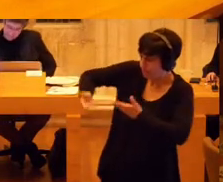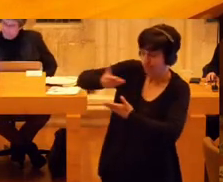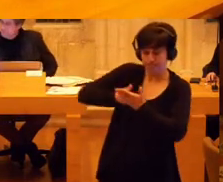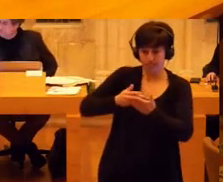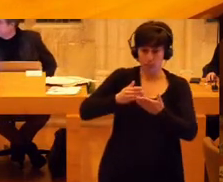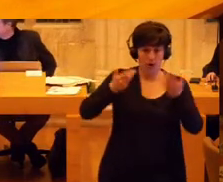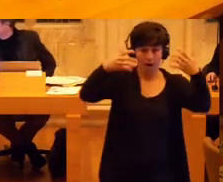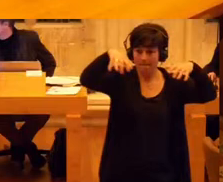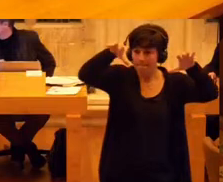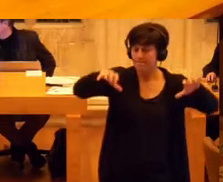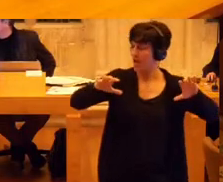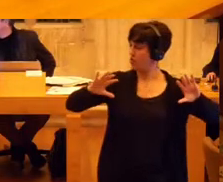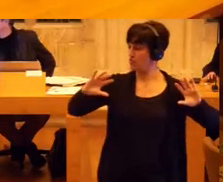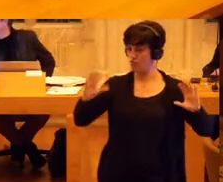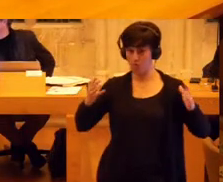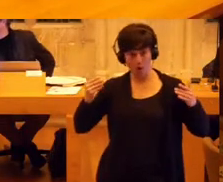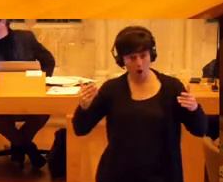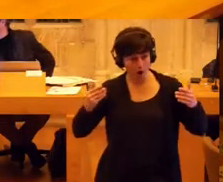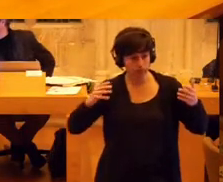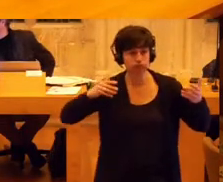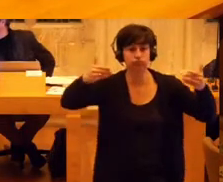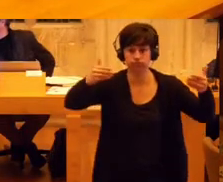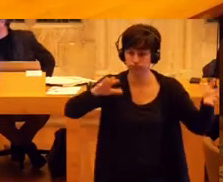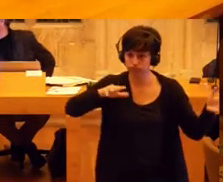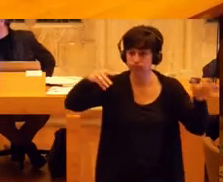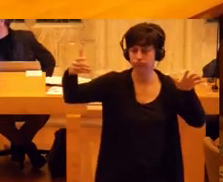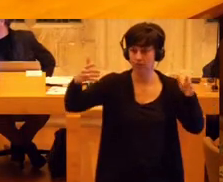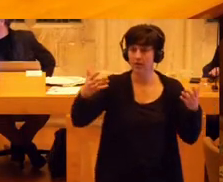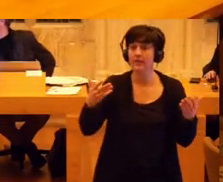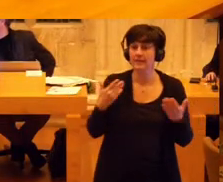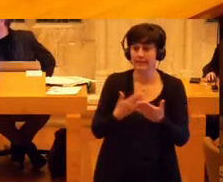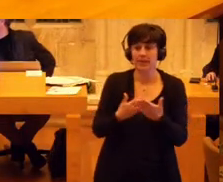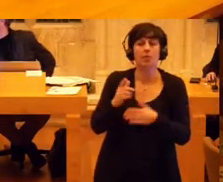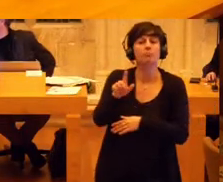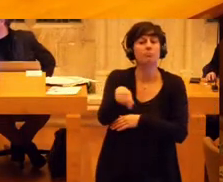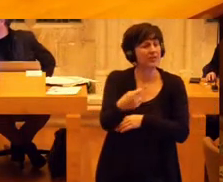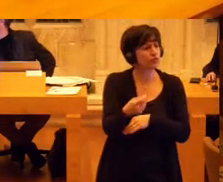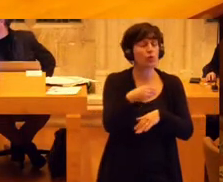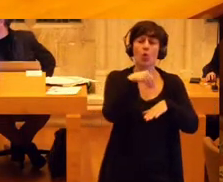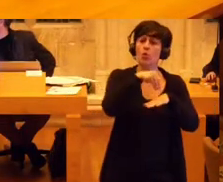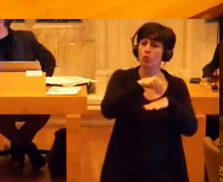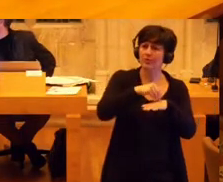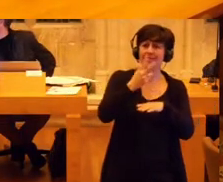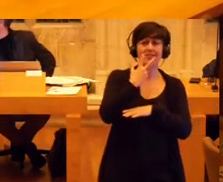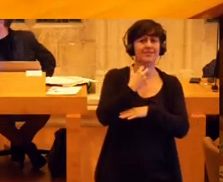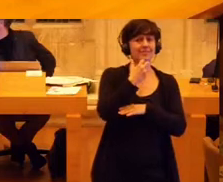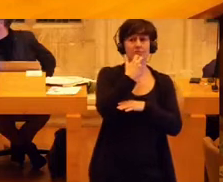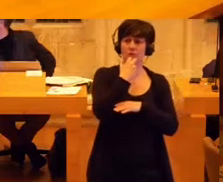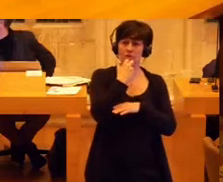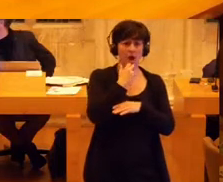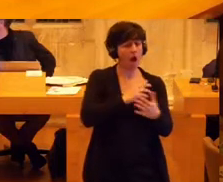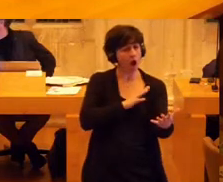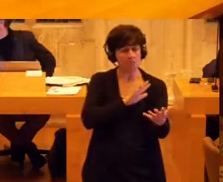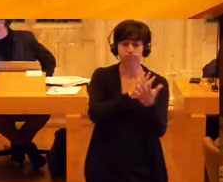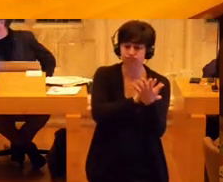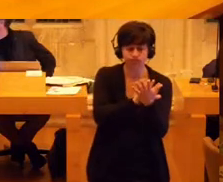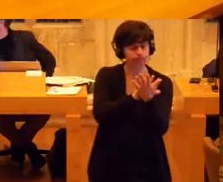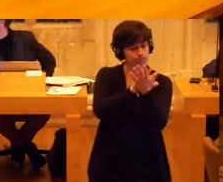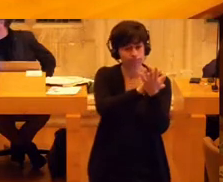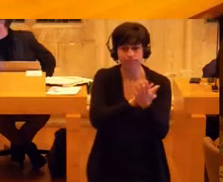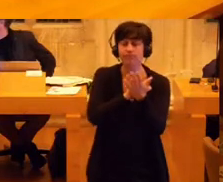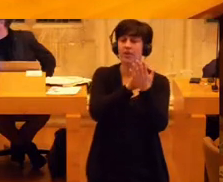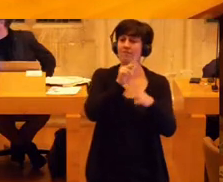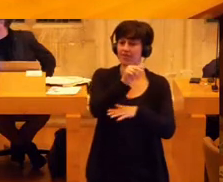ensemble-là, réflexion dont on ne manquera pas de travailler avec le Conseil citoyen qui est très présent évidemment sur le projet de renouvellement urbain du Chemin